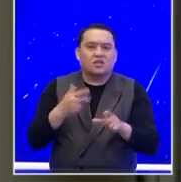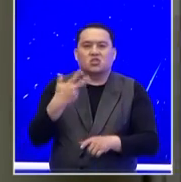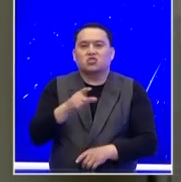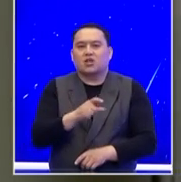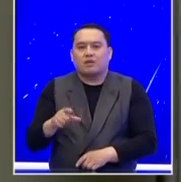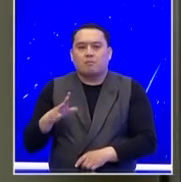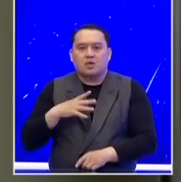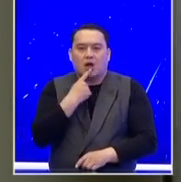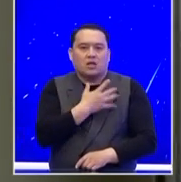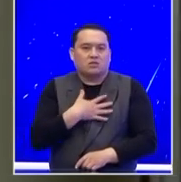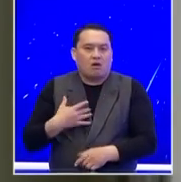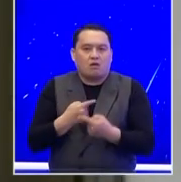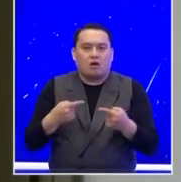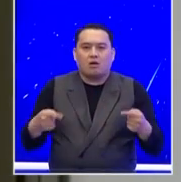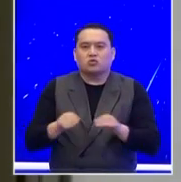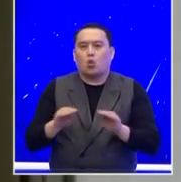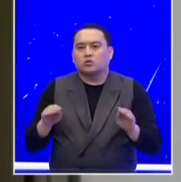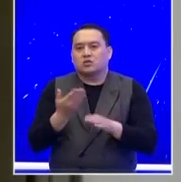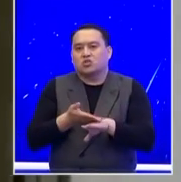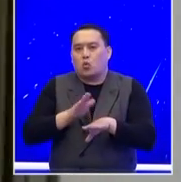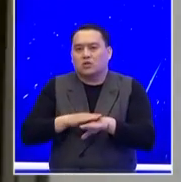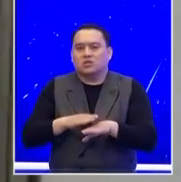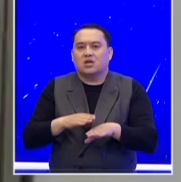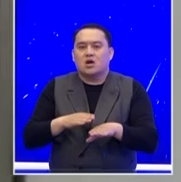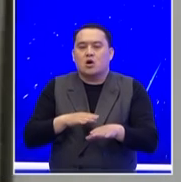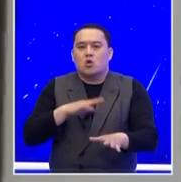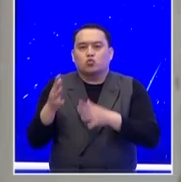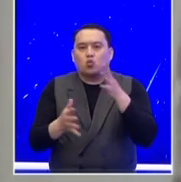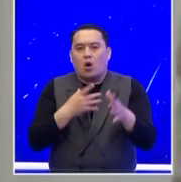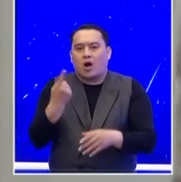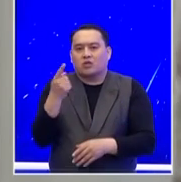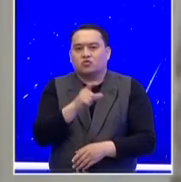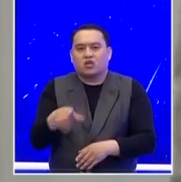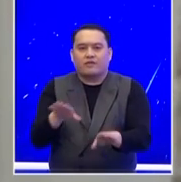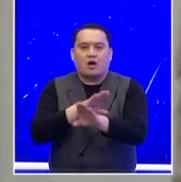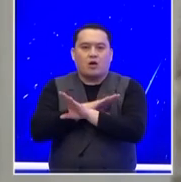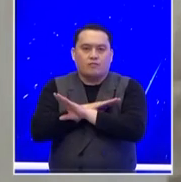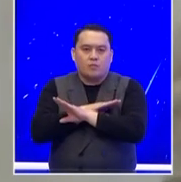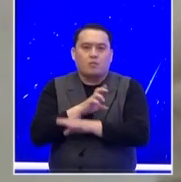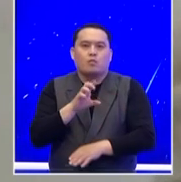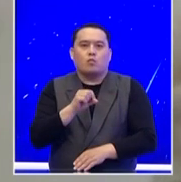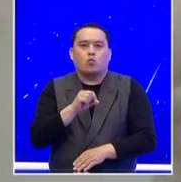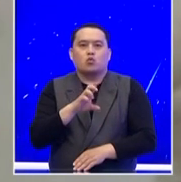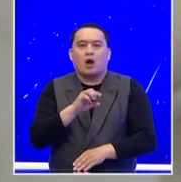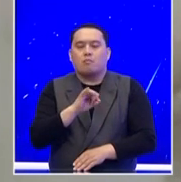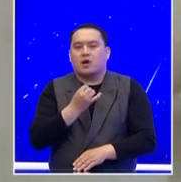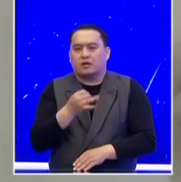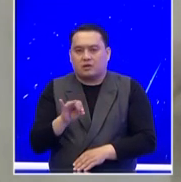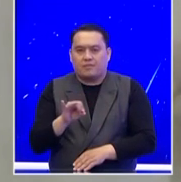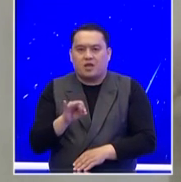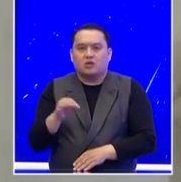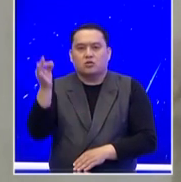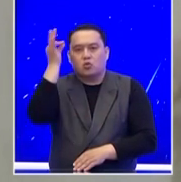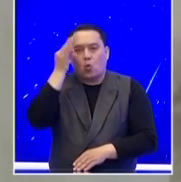30 человек получили травмы различной степени тяжести. Стихия унесла жизнь одного человека в Бурабайском районе.